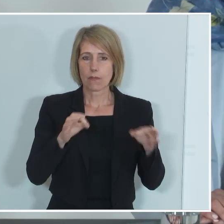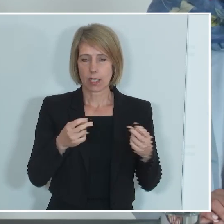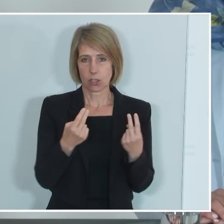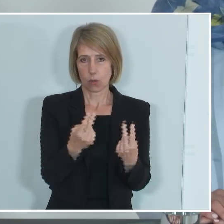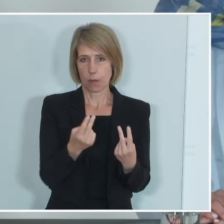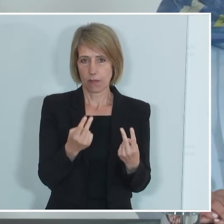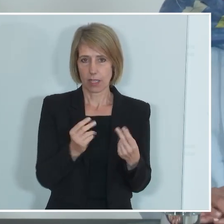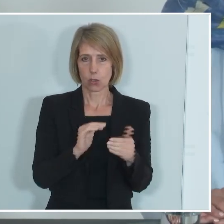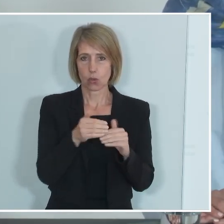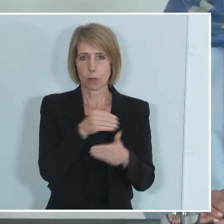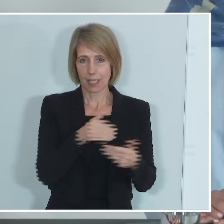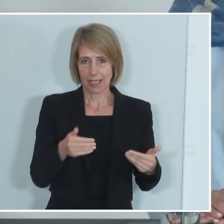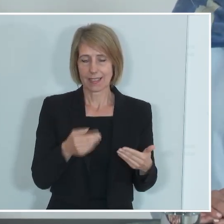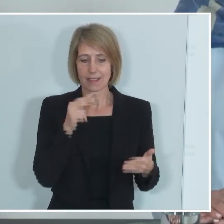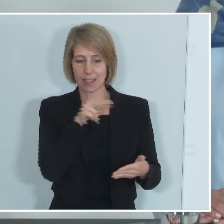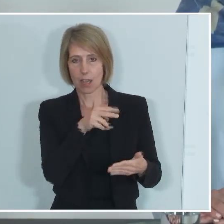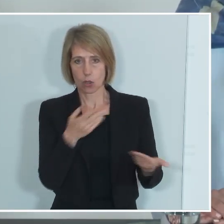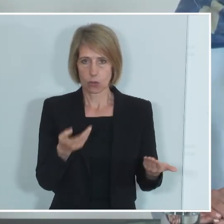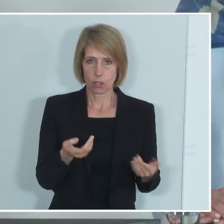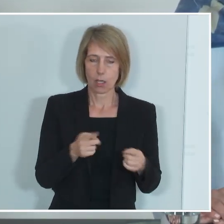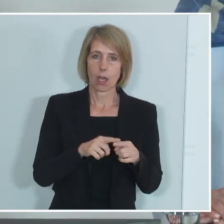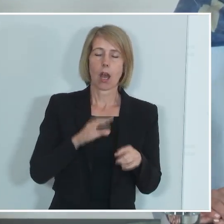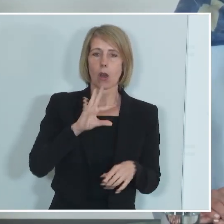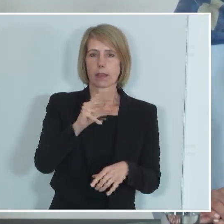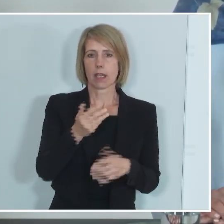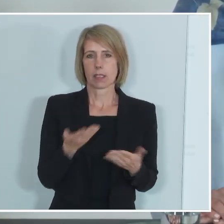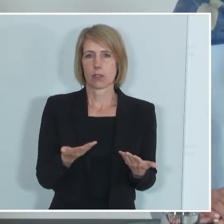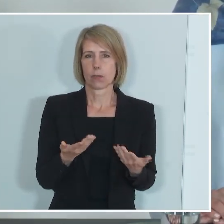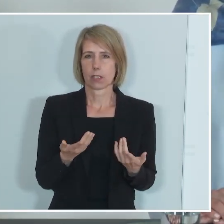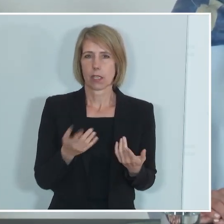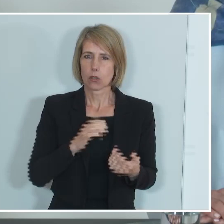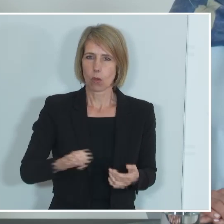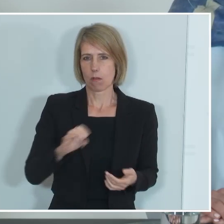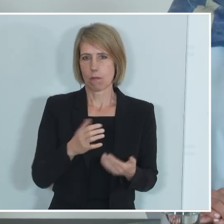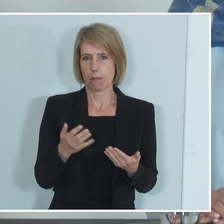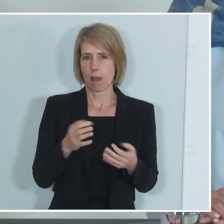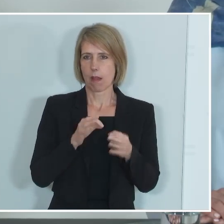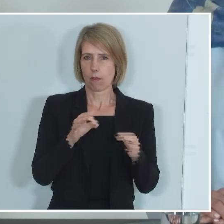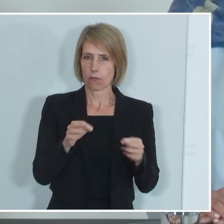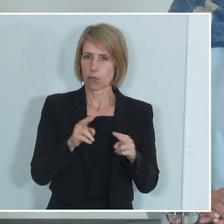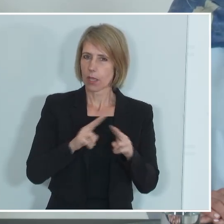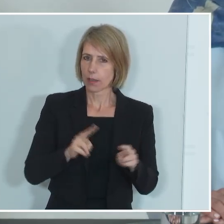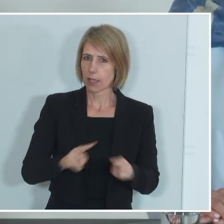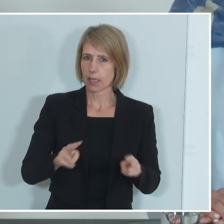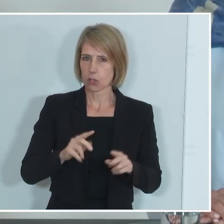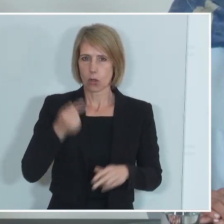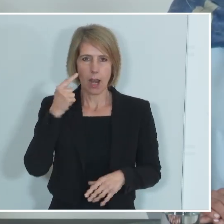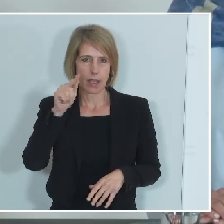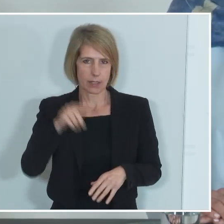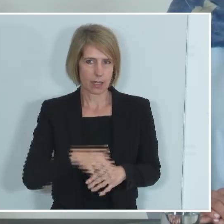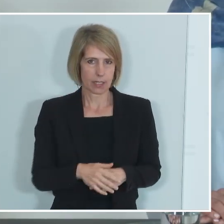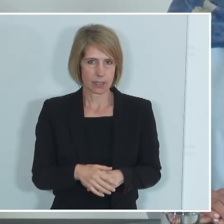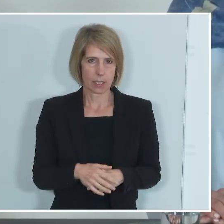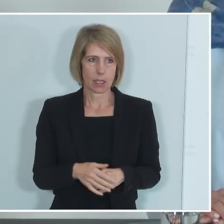die Grenzen hinweg und natürlich auch um die Attraktivität von Europa für internationale Talente, aber wir haben auch sehr viele Menschen